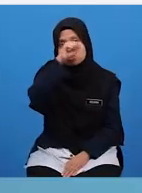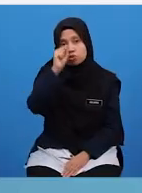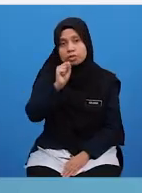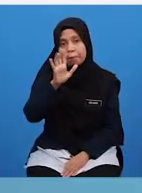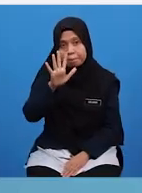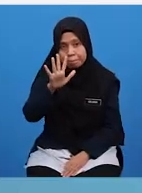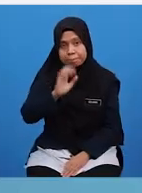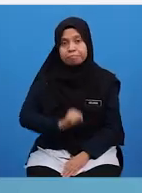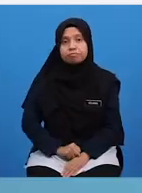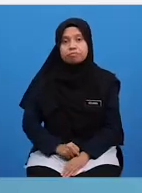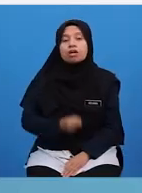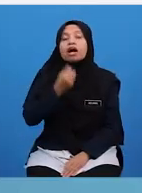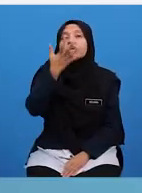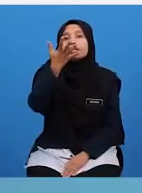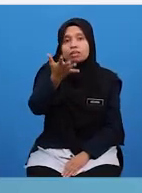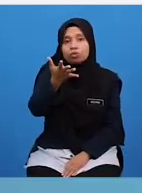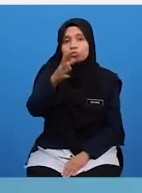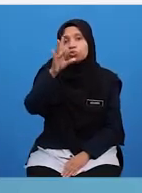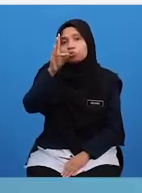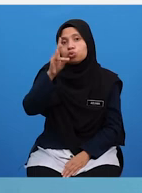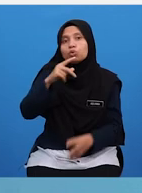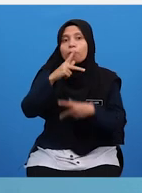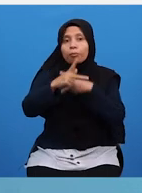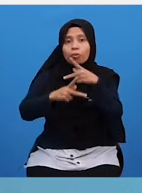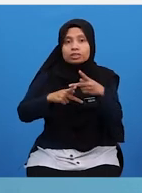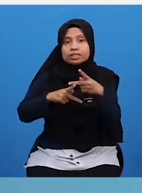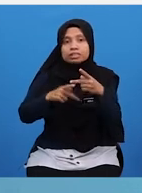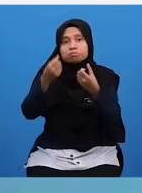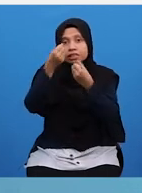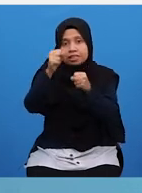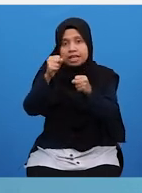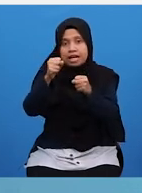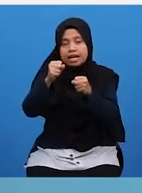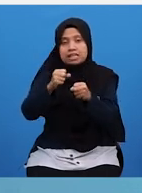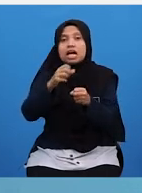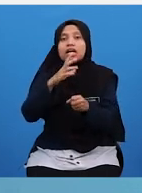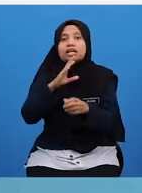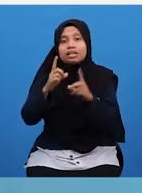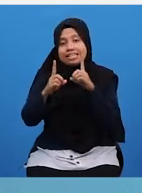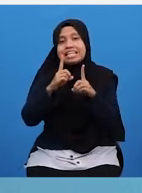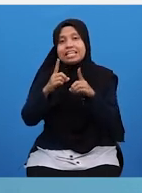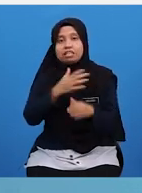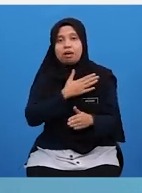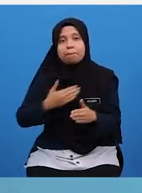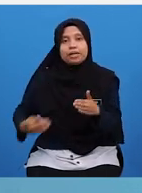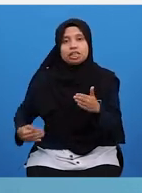Soalan kelima, nyatakan 7 proses penghasilan lilin batik lukis.